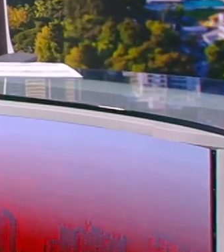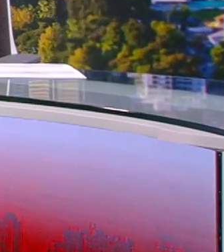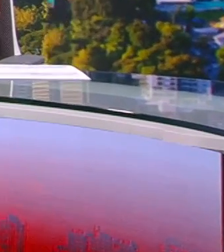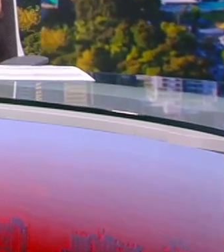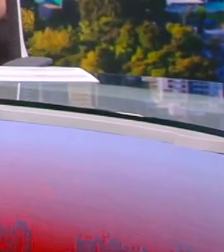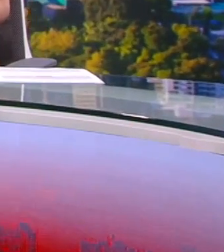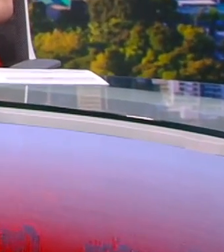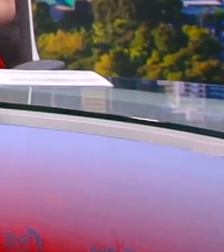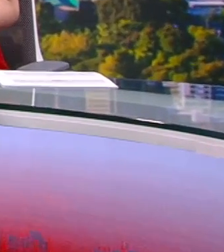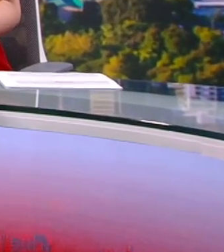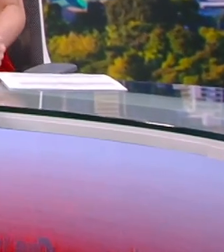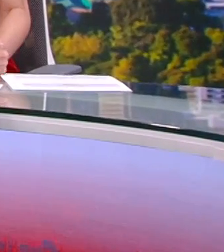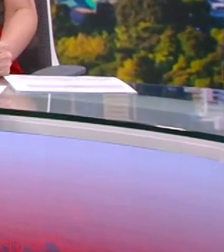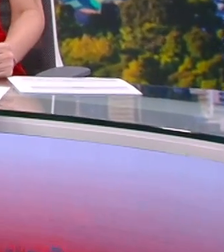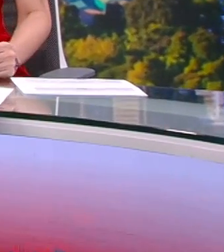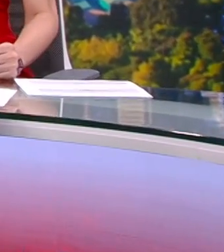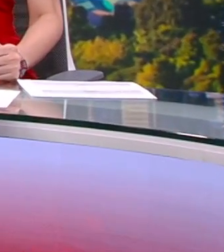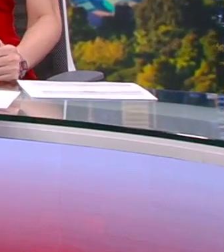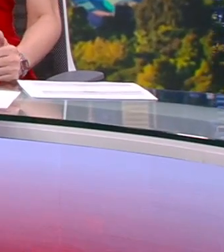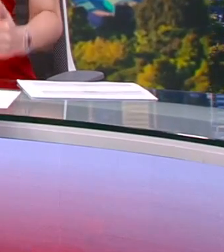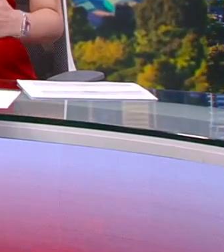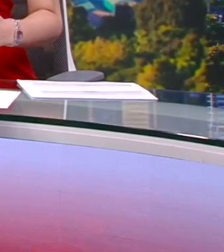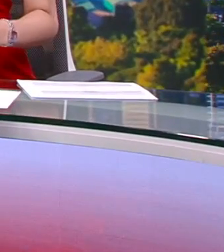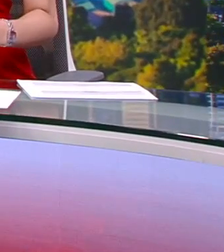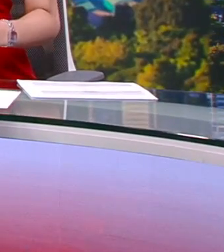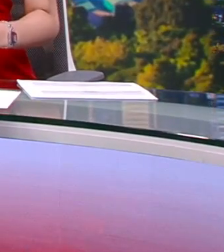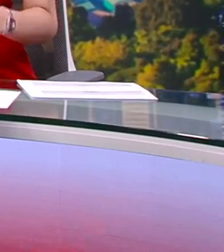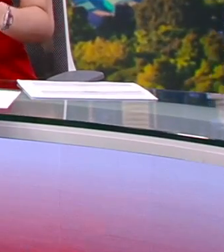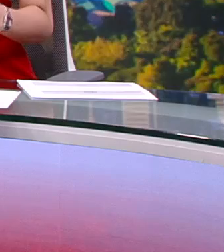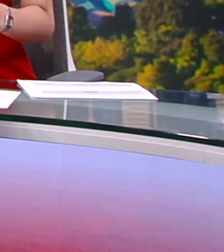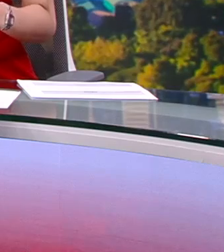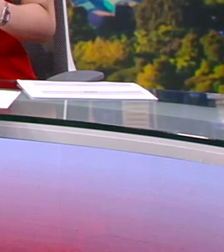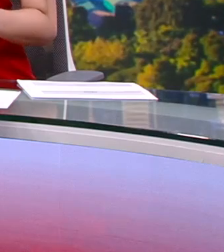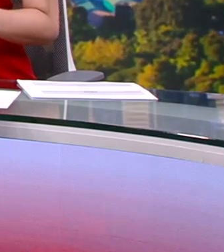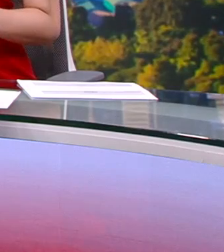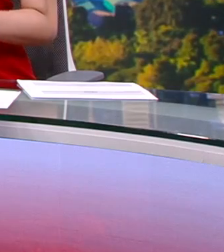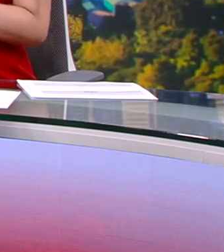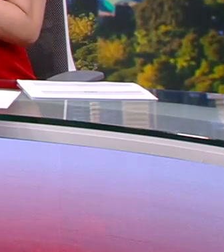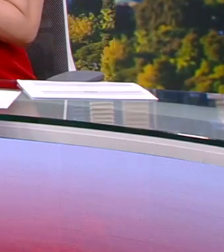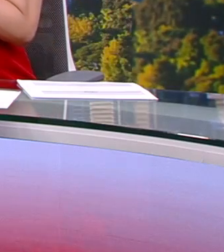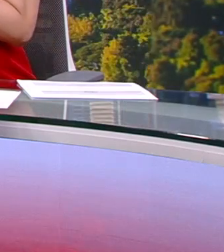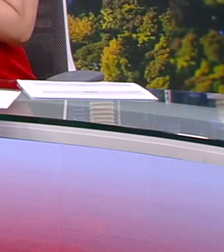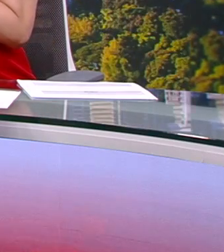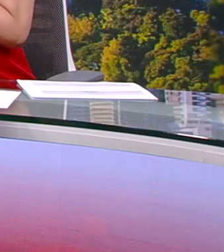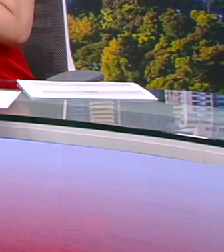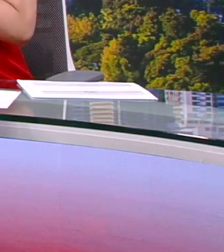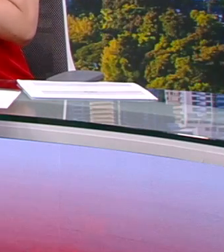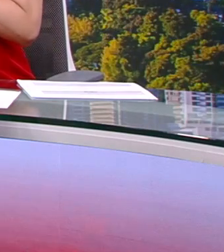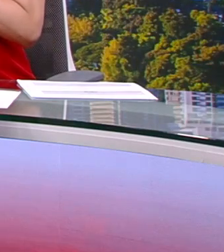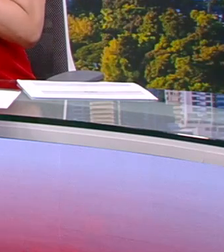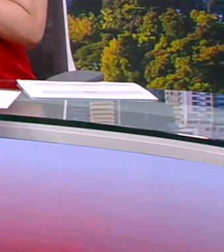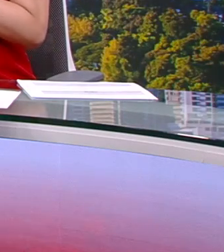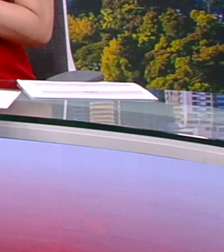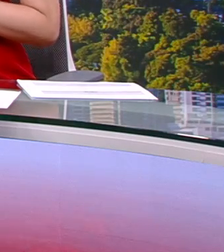ื่อว่าคุณผู้ชมหลายท่านทานอาหารกลางวันอยู่นะคะบางท่านก็ติดเป็นนิสัยเหมือนกันนะคะทานอาหารทานข้าวเสร็จเนี่ยต้องมีของหวานปิดท้ายสักเ